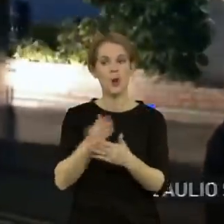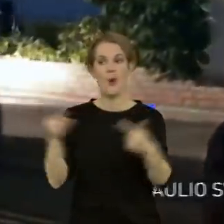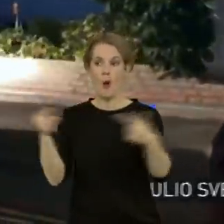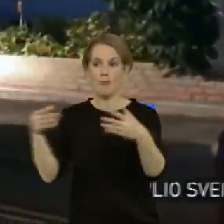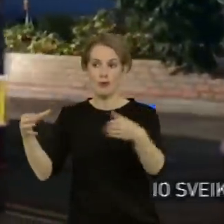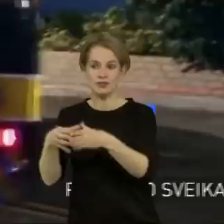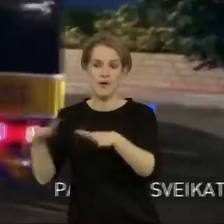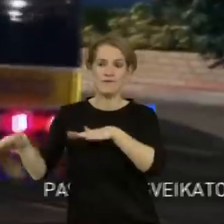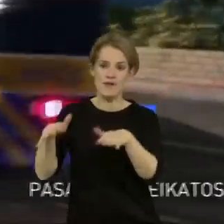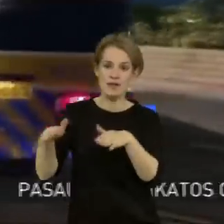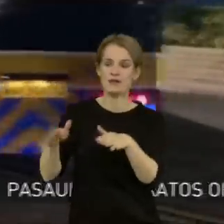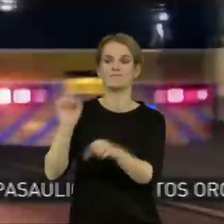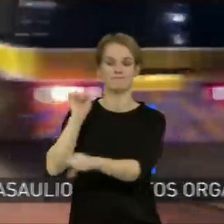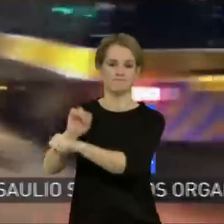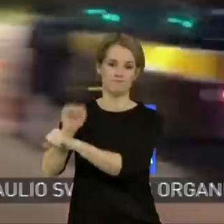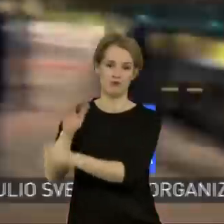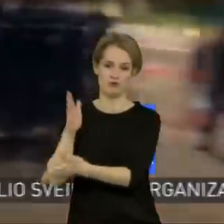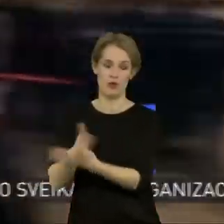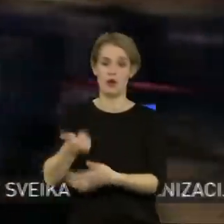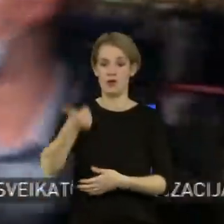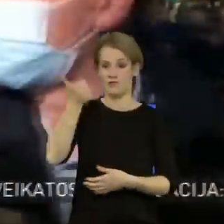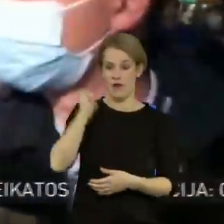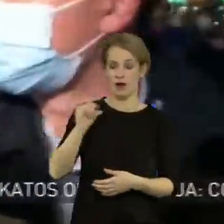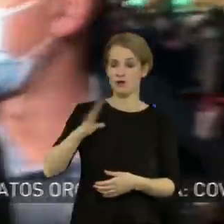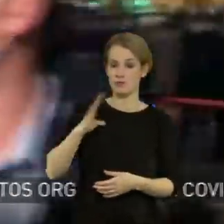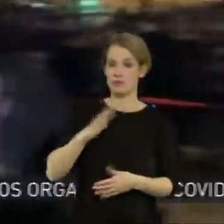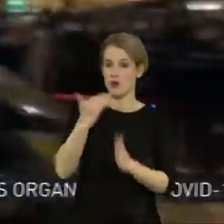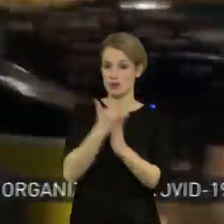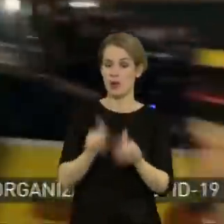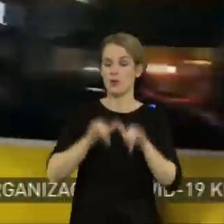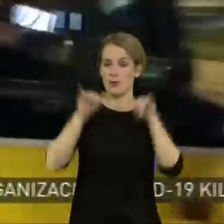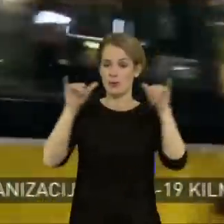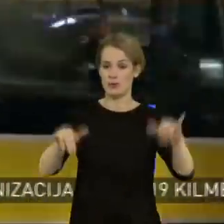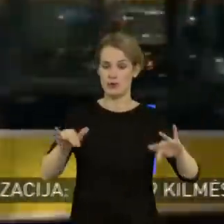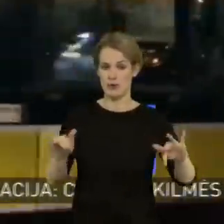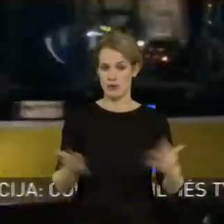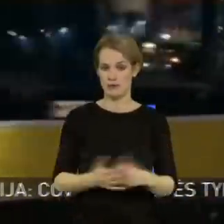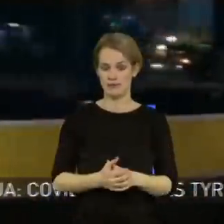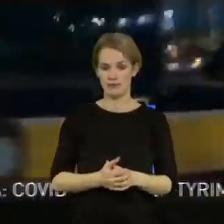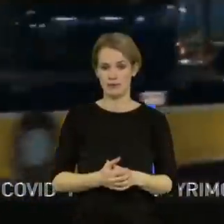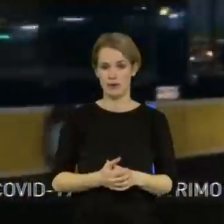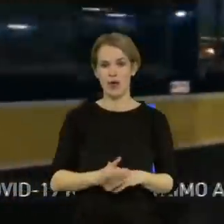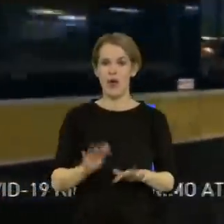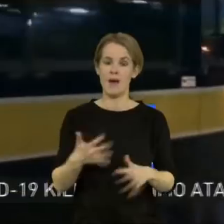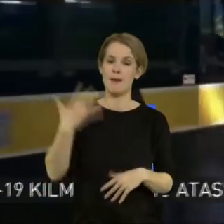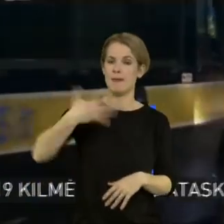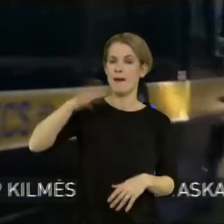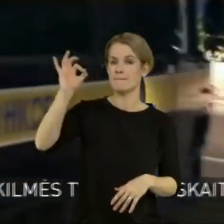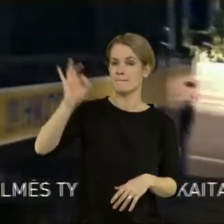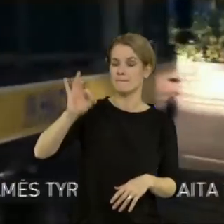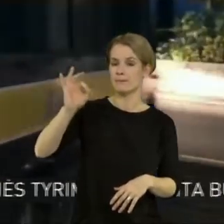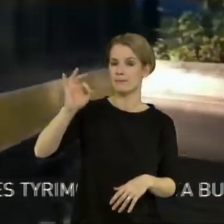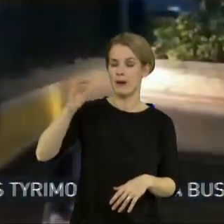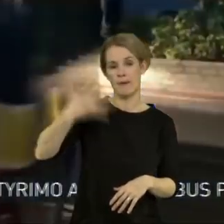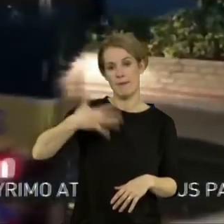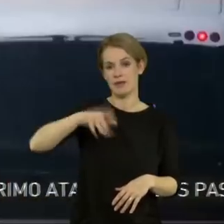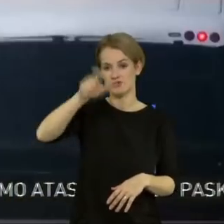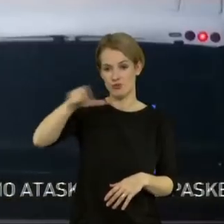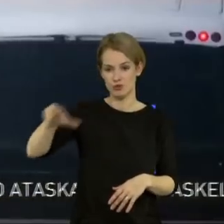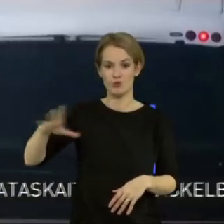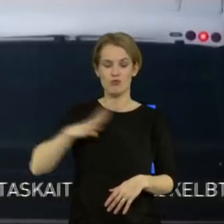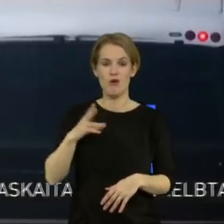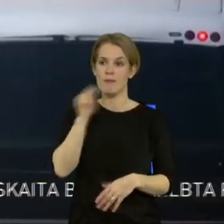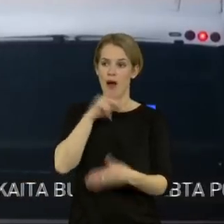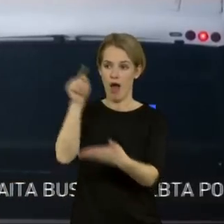veikti. Vakar jis pritaikytas bene plačiausiai, kai beveik pusšimtis ardomąją veiklą apkaltintų disidentų, tarp jų ir buvę